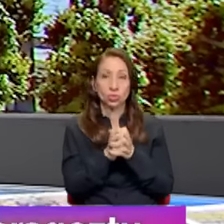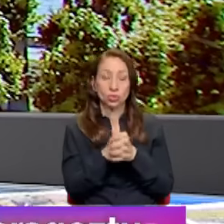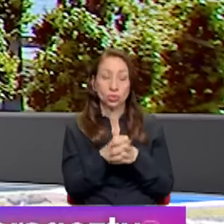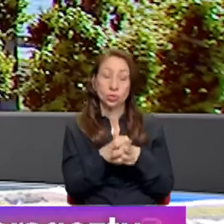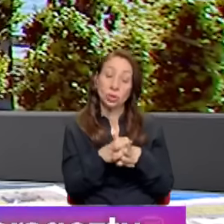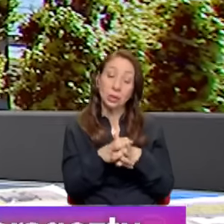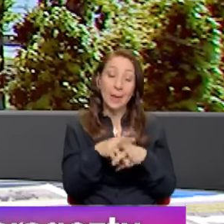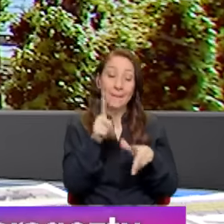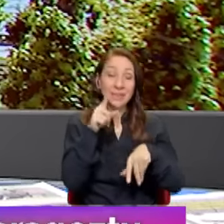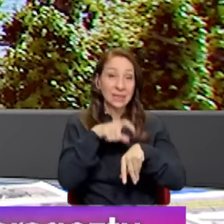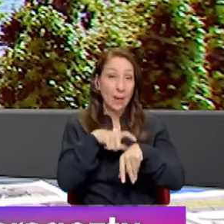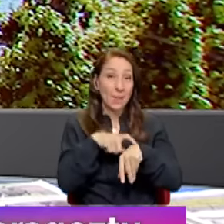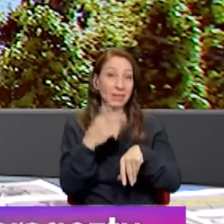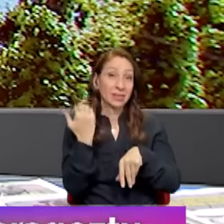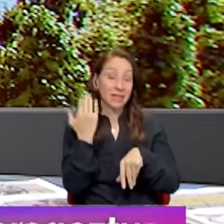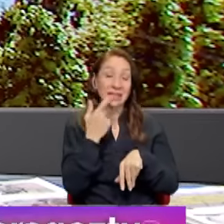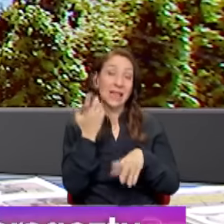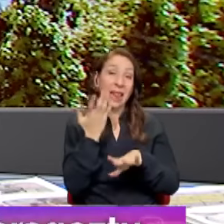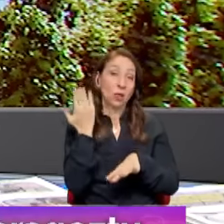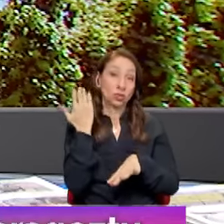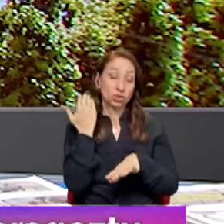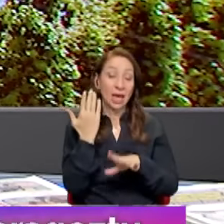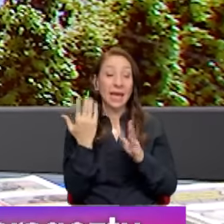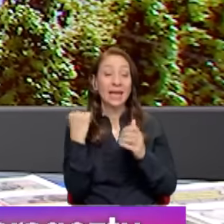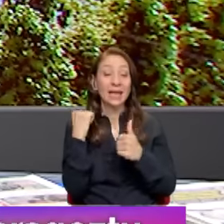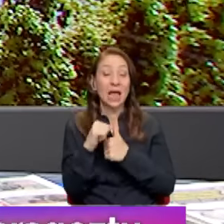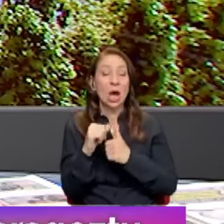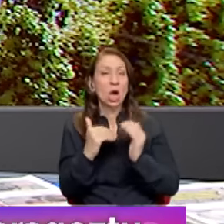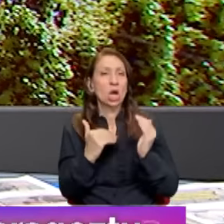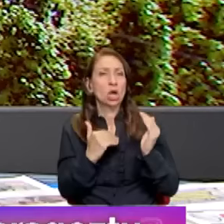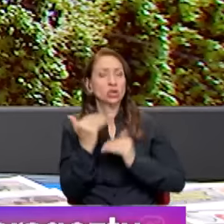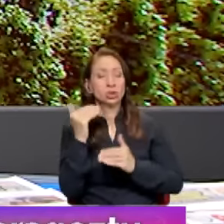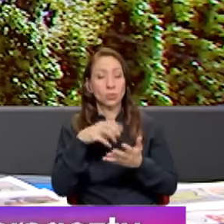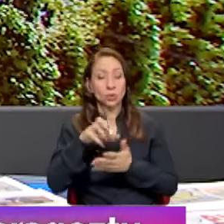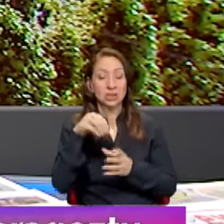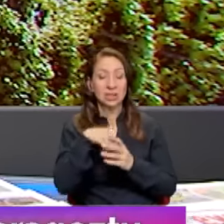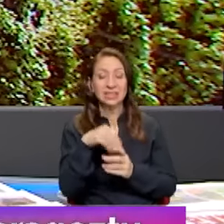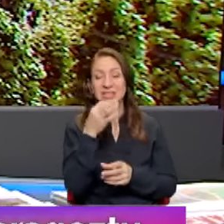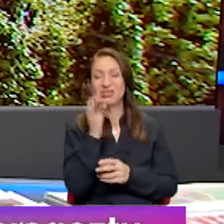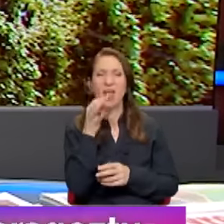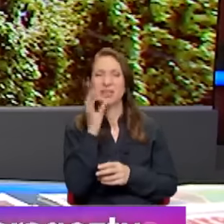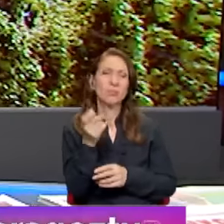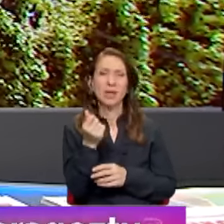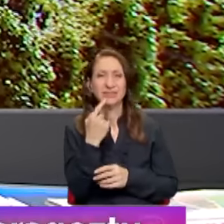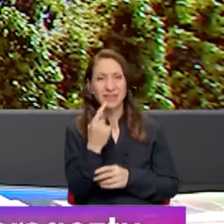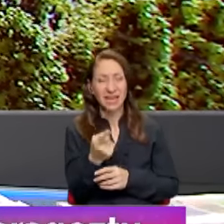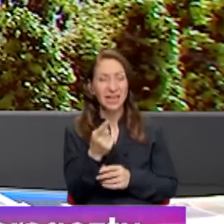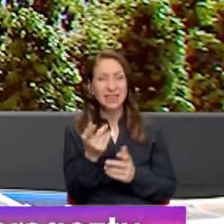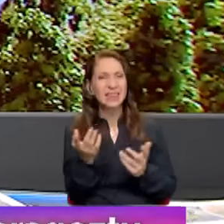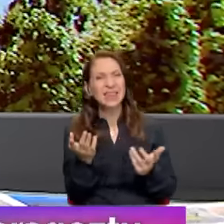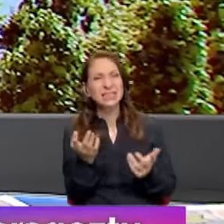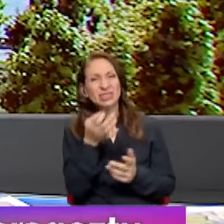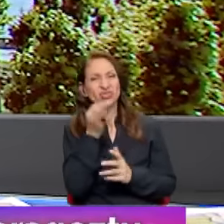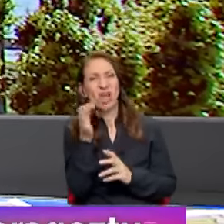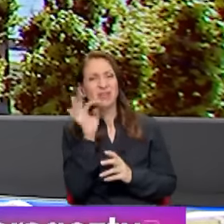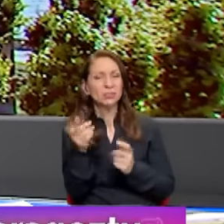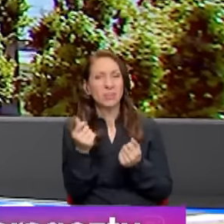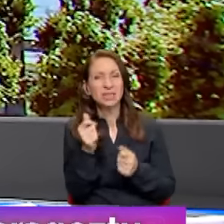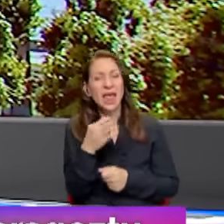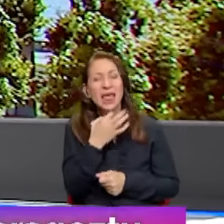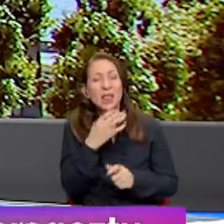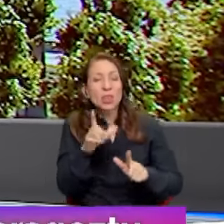bir vakitler e seneler önce yine Koskoca bütçenin içinde Çerez parası denilirken nasıl da çerez parasına